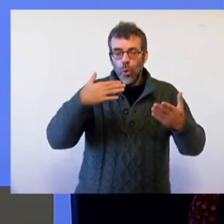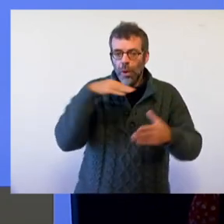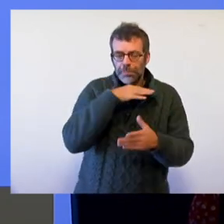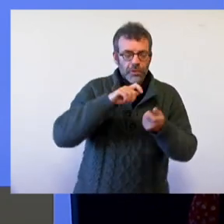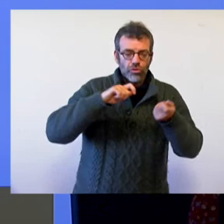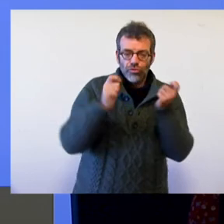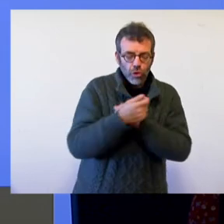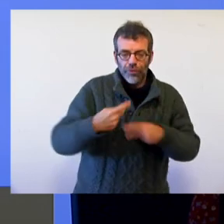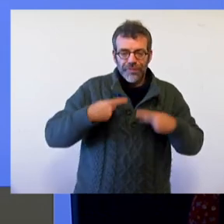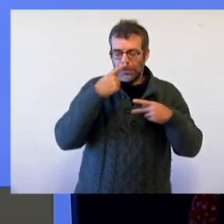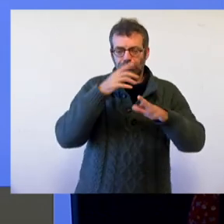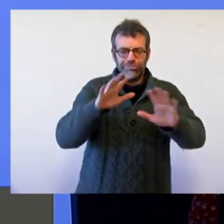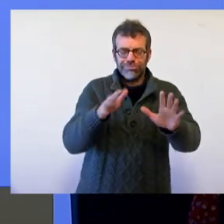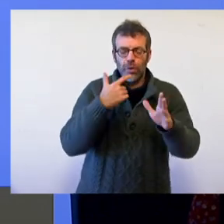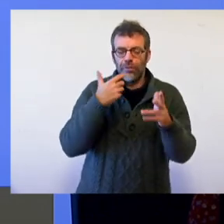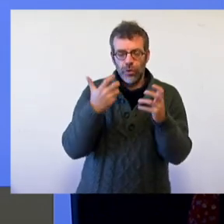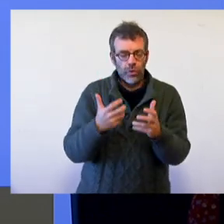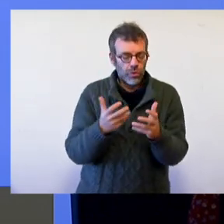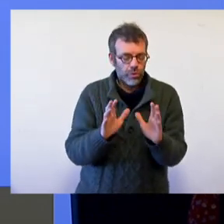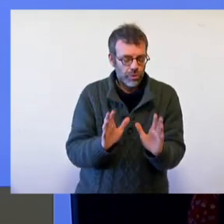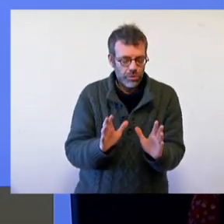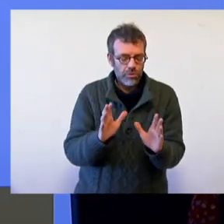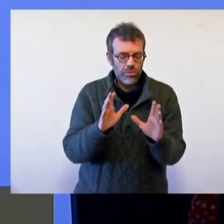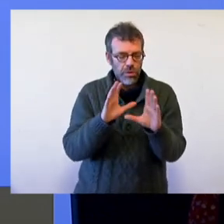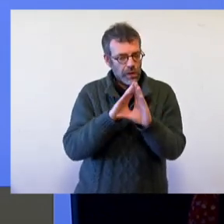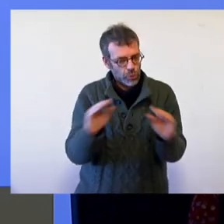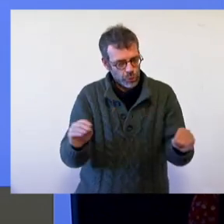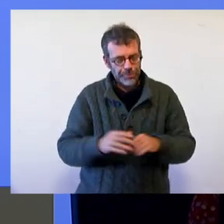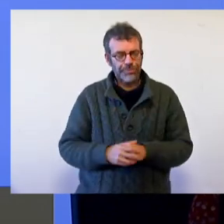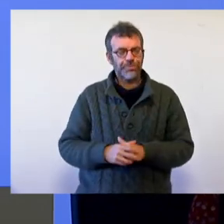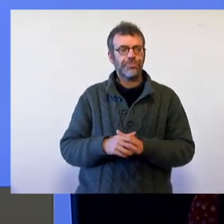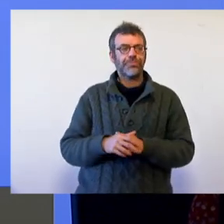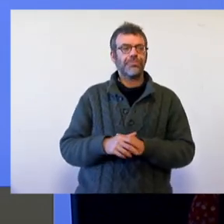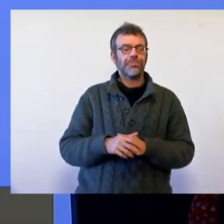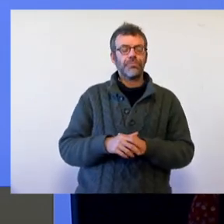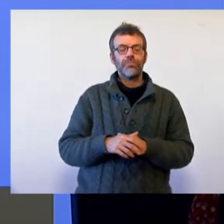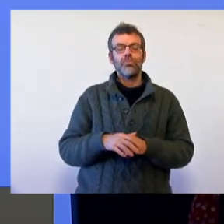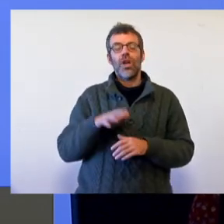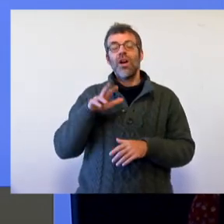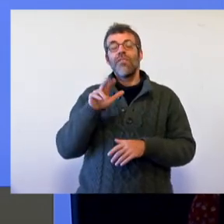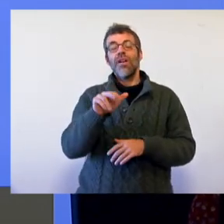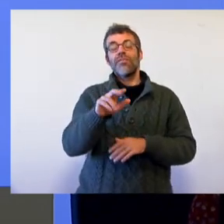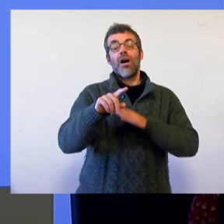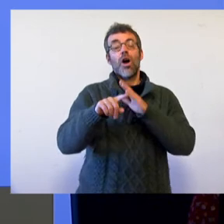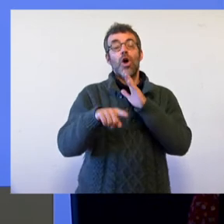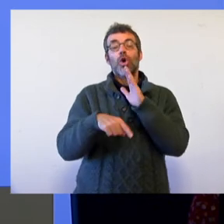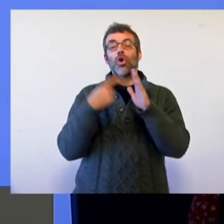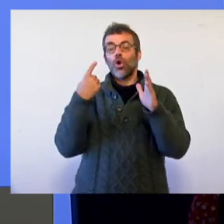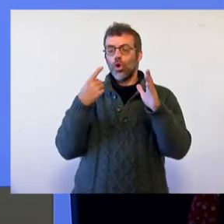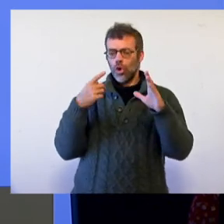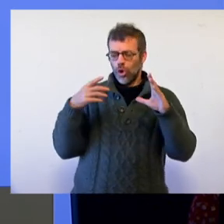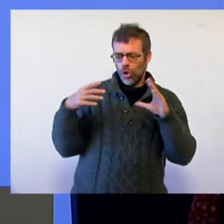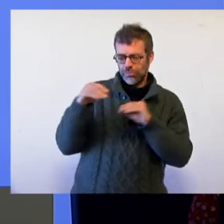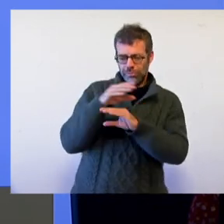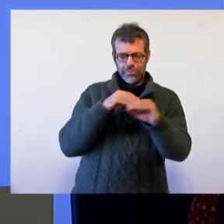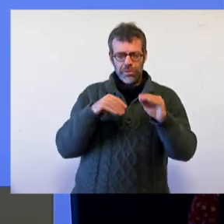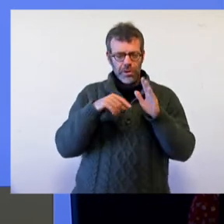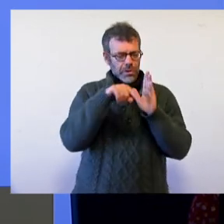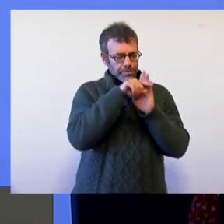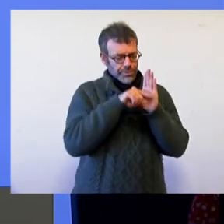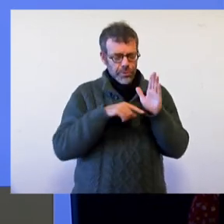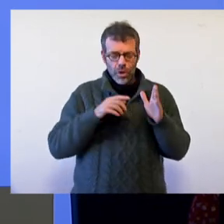publics devant, et en particulier, j'ose espérer que d'ici là, on aura réussi par les